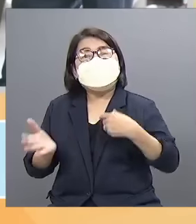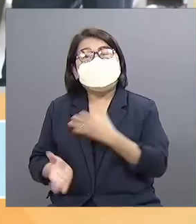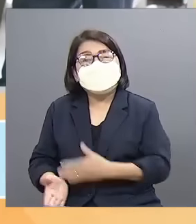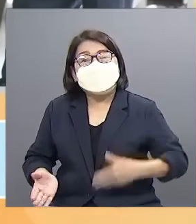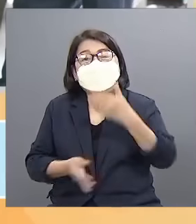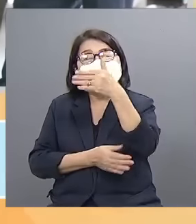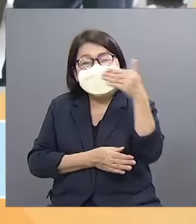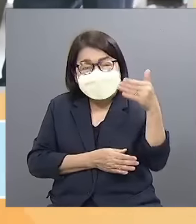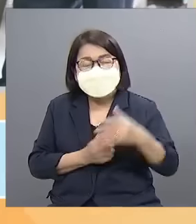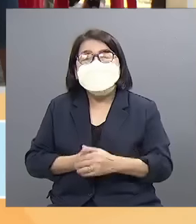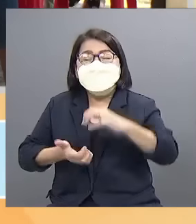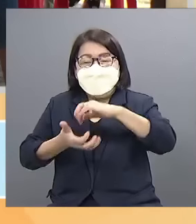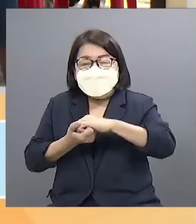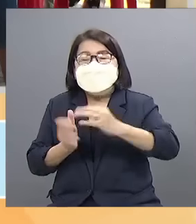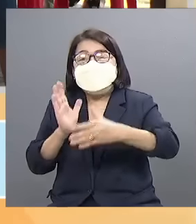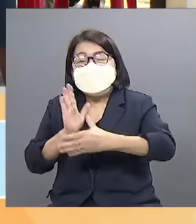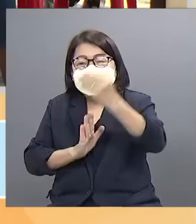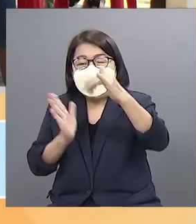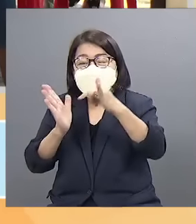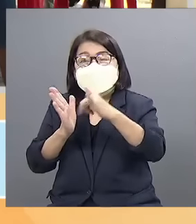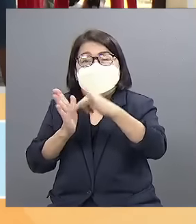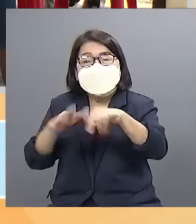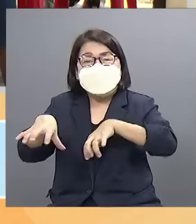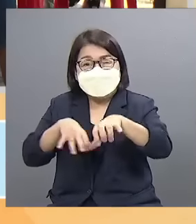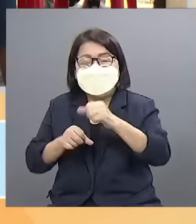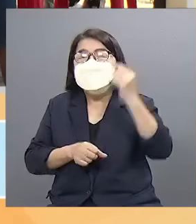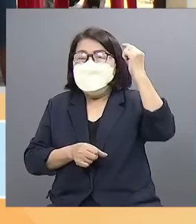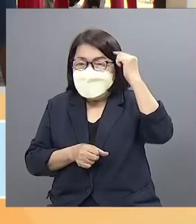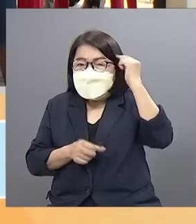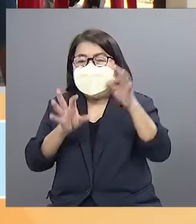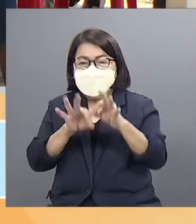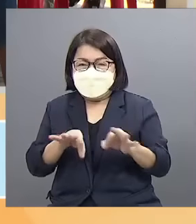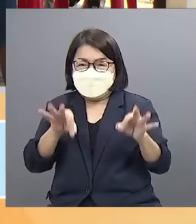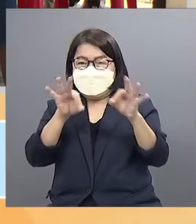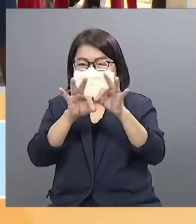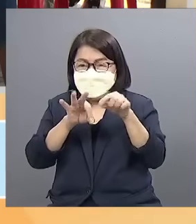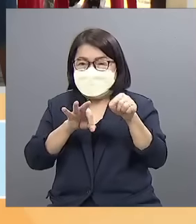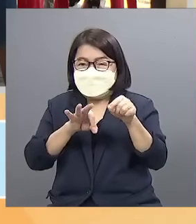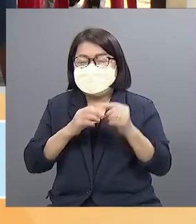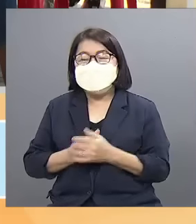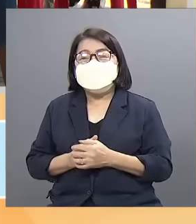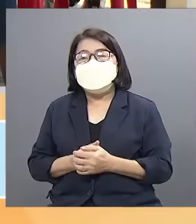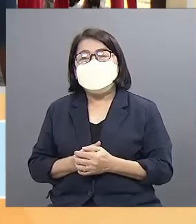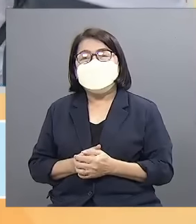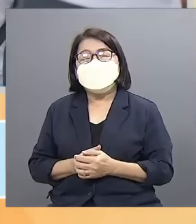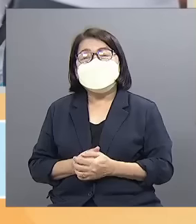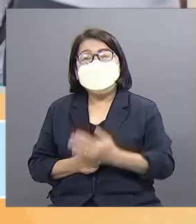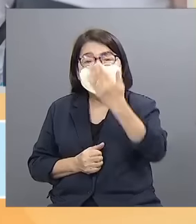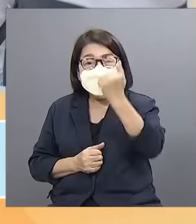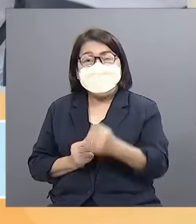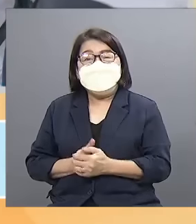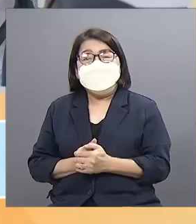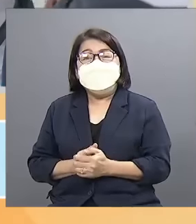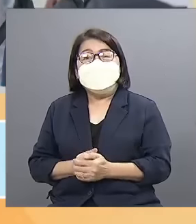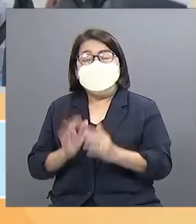เผษาจกรรมเท้นความสำคัญตงนี้ว่าในฐาณาที่เผษาจกร เป็น